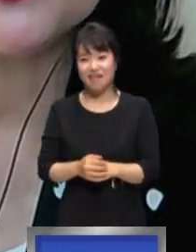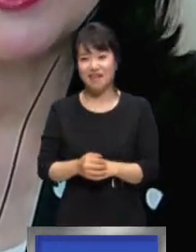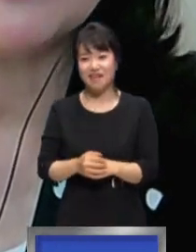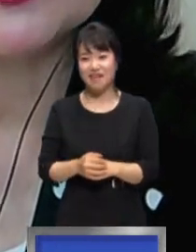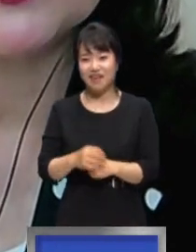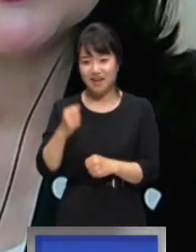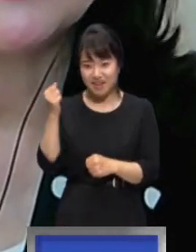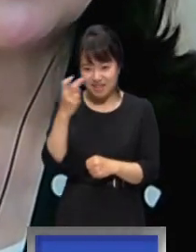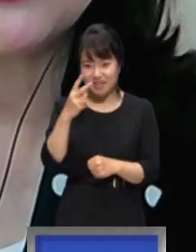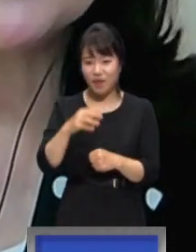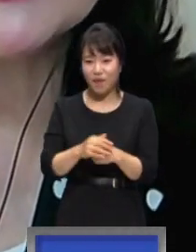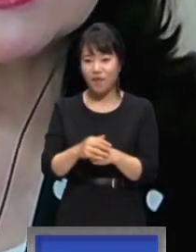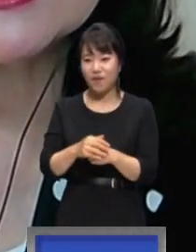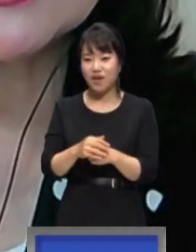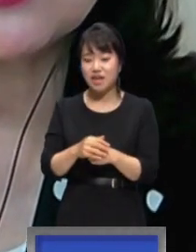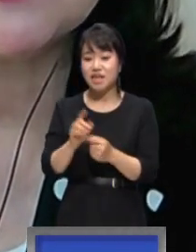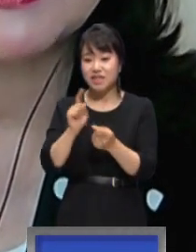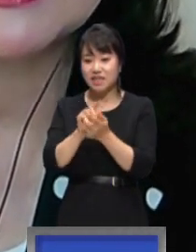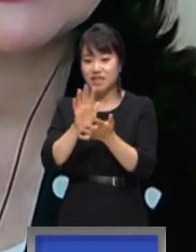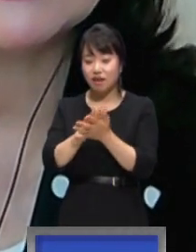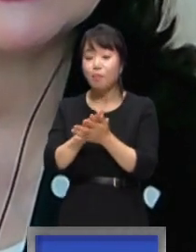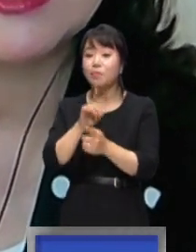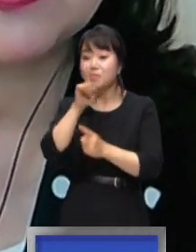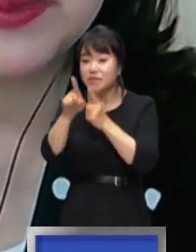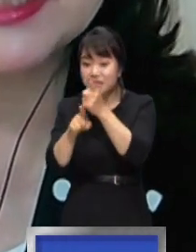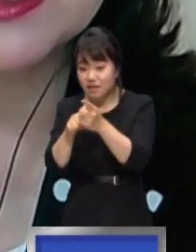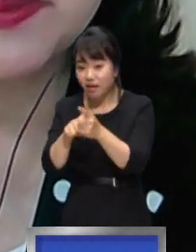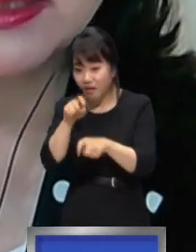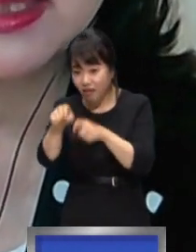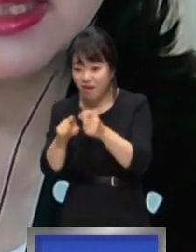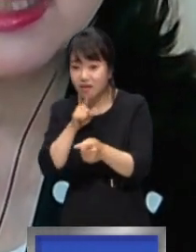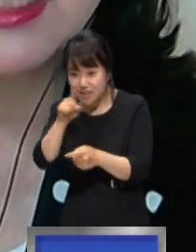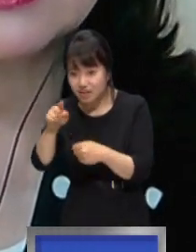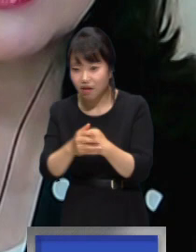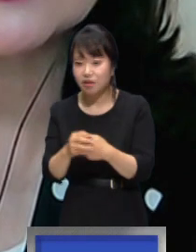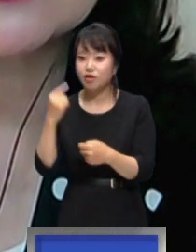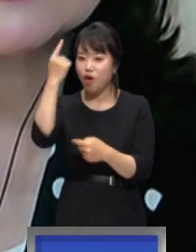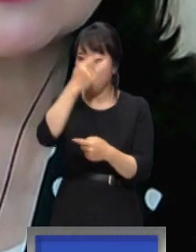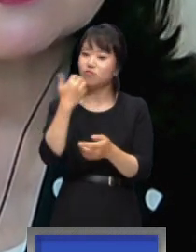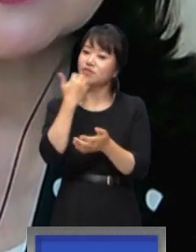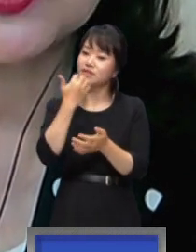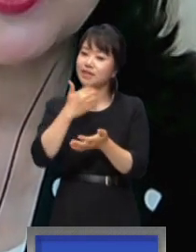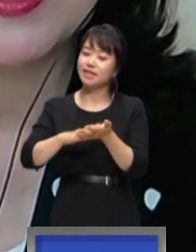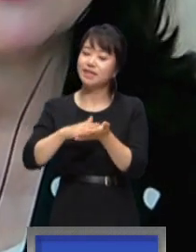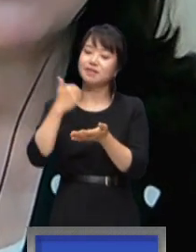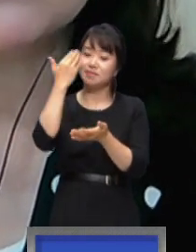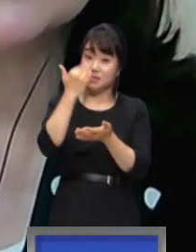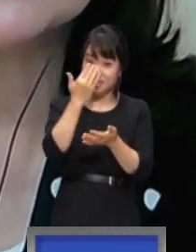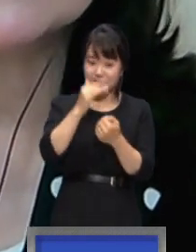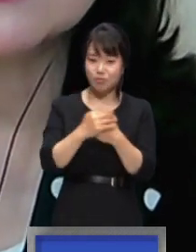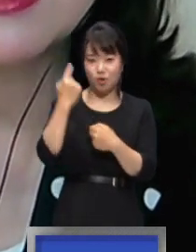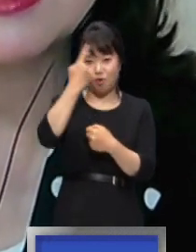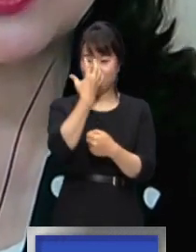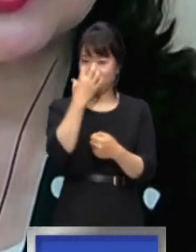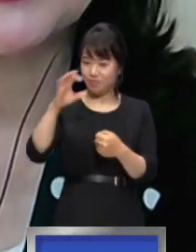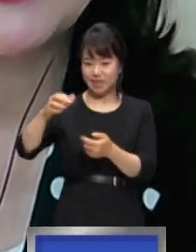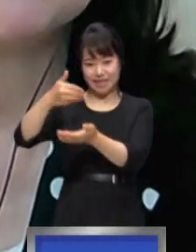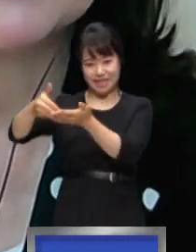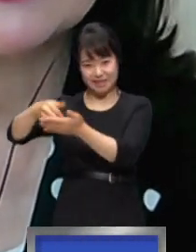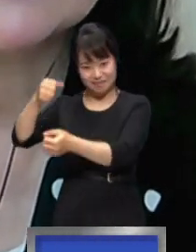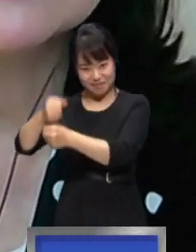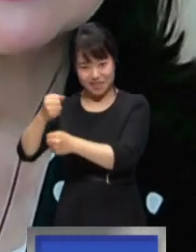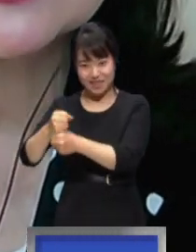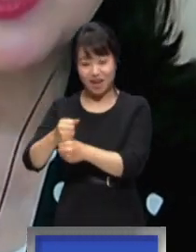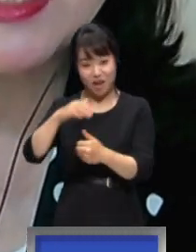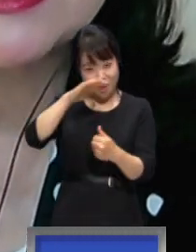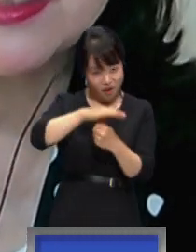참여 프로그램으로는 현장 신청을 받아 실시한 테이스 페인팅, 캐리커처 등을 통해 어린이들과 가족들이